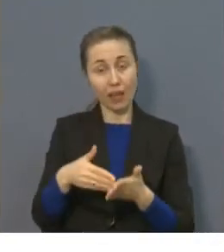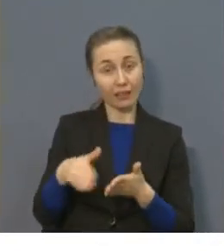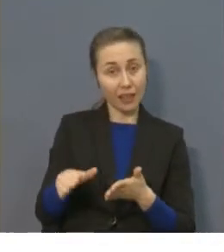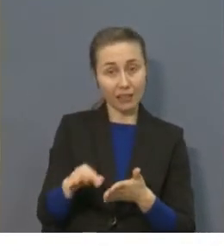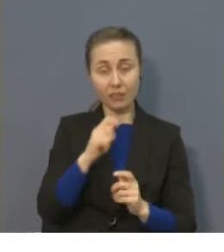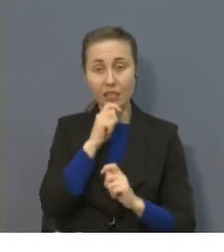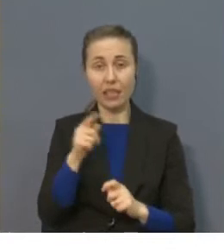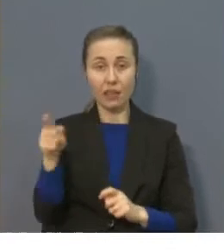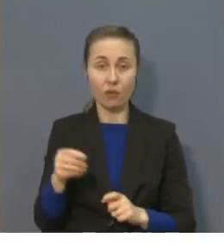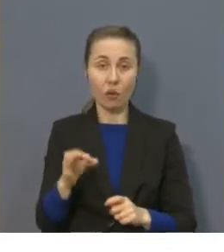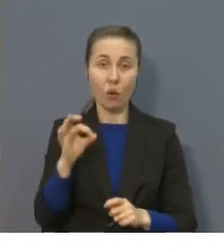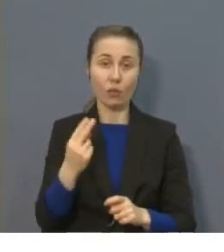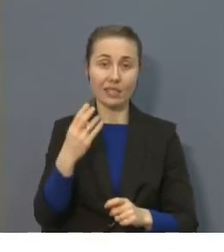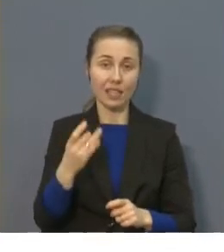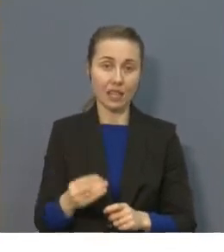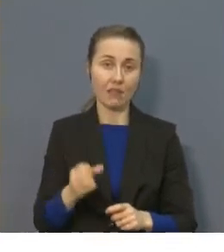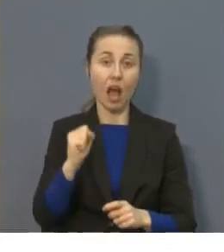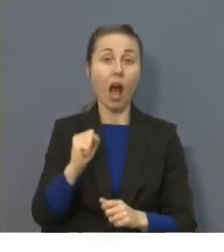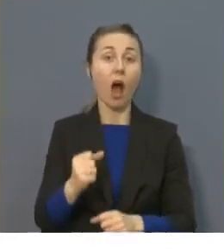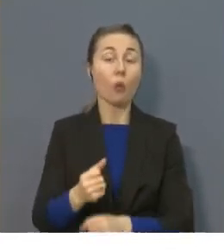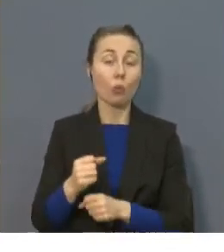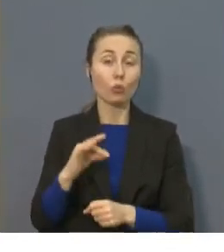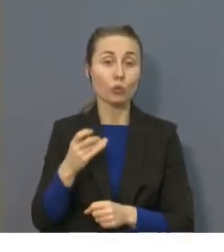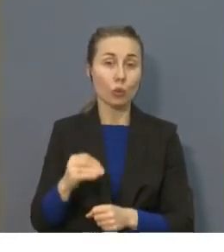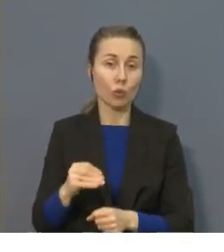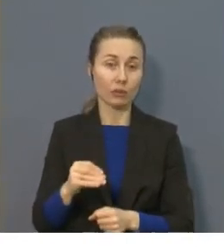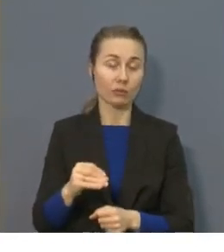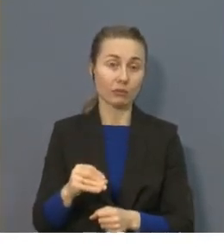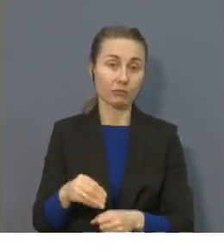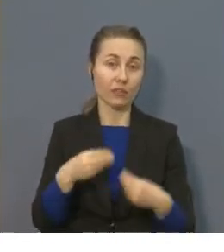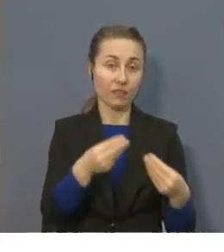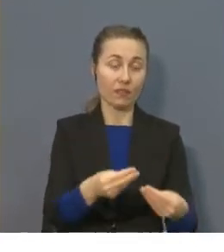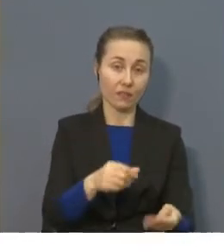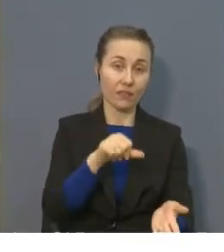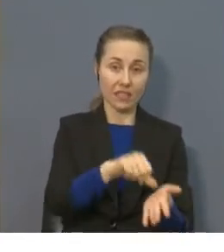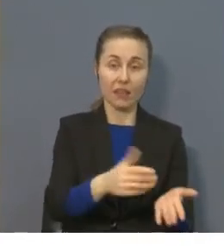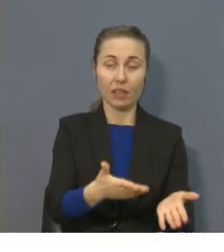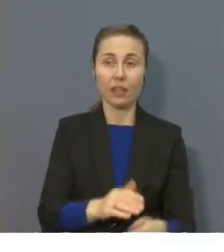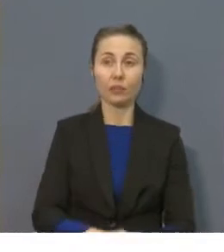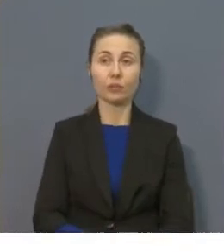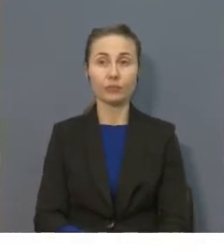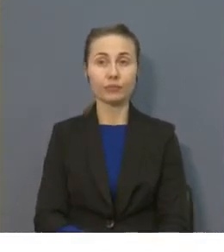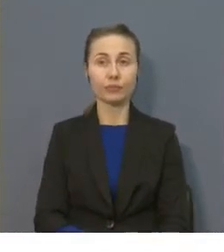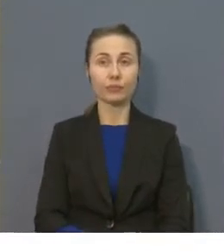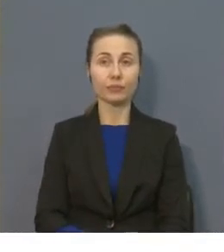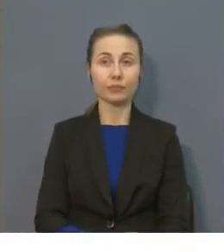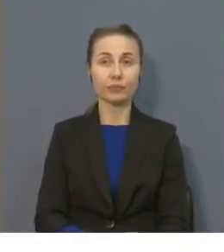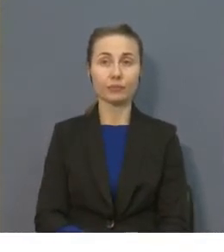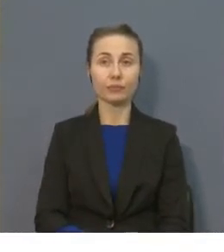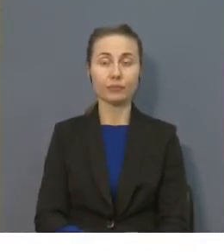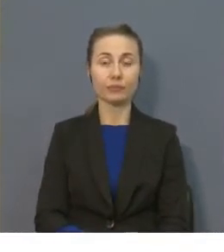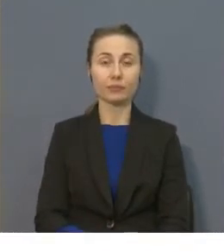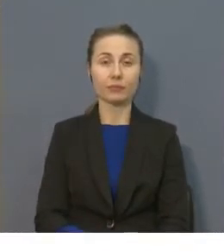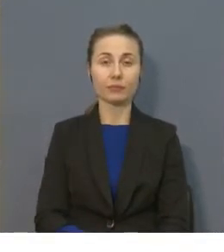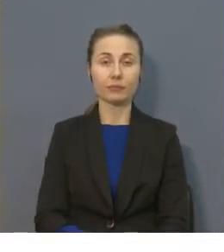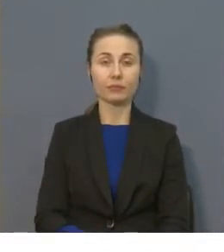қызметшінің аты жөні, тегі, лауазымы, жұмыс орны және байланыс мәліметтері. Үшінші,